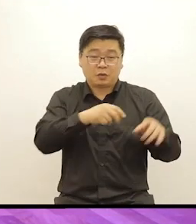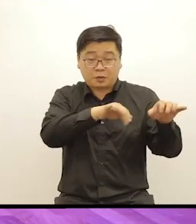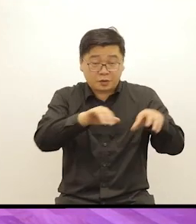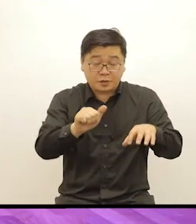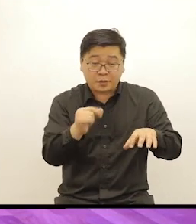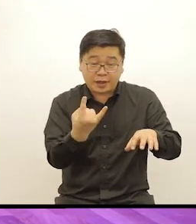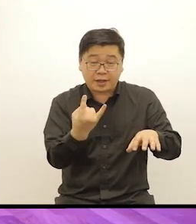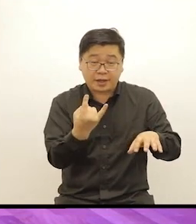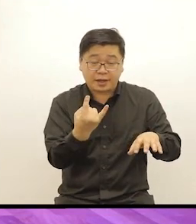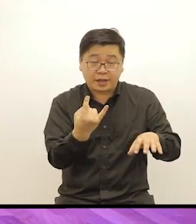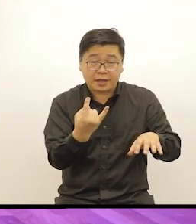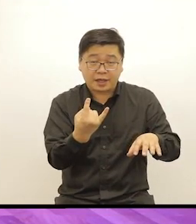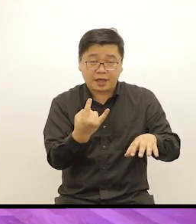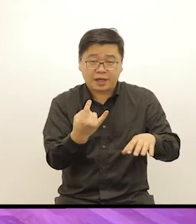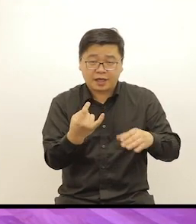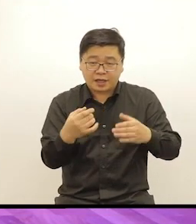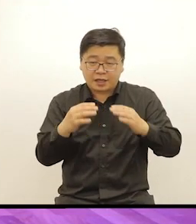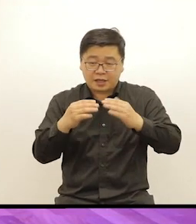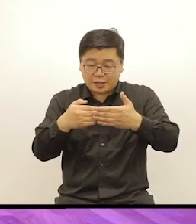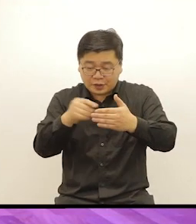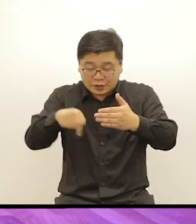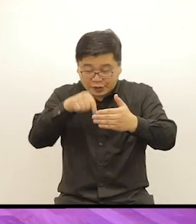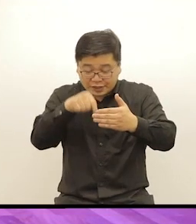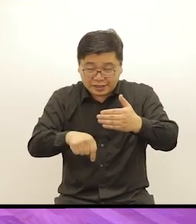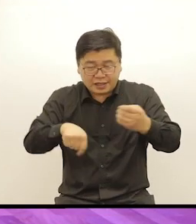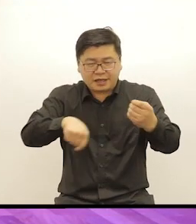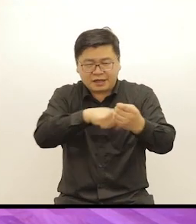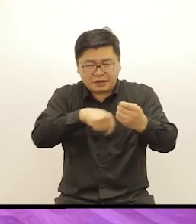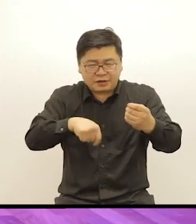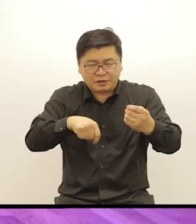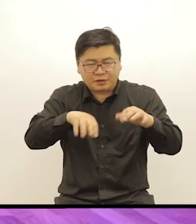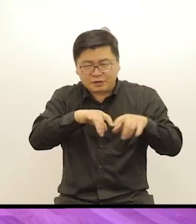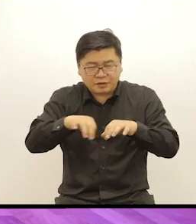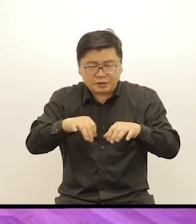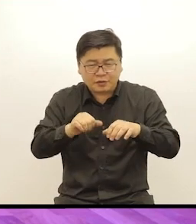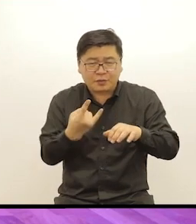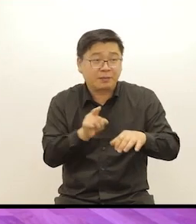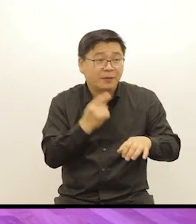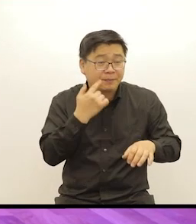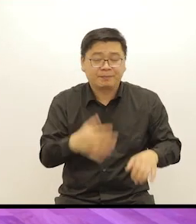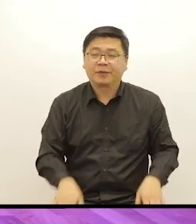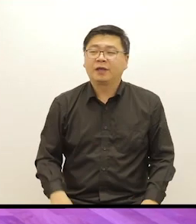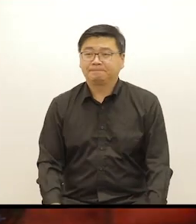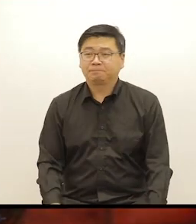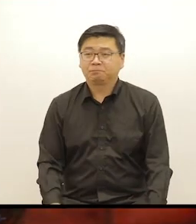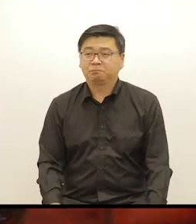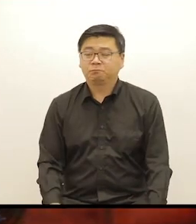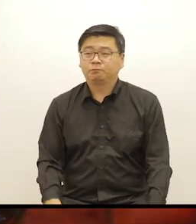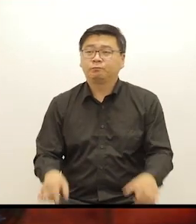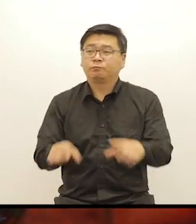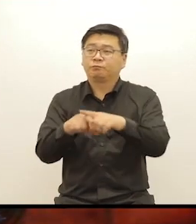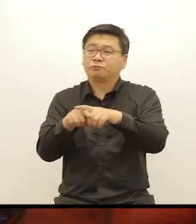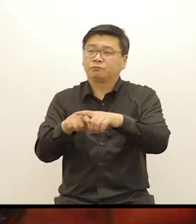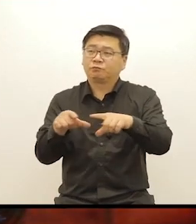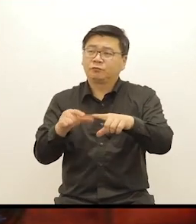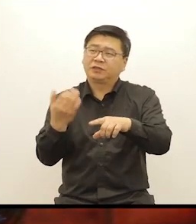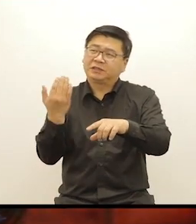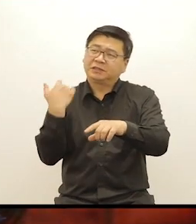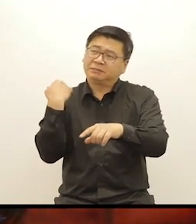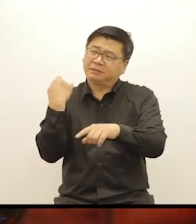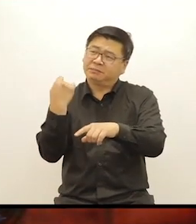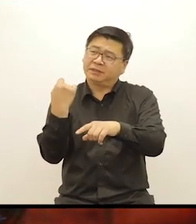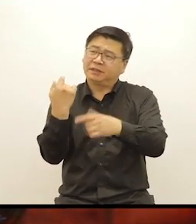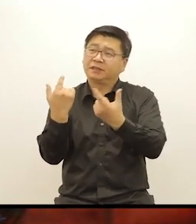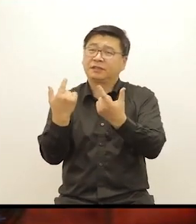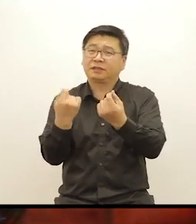계획이 있으십니까? 뭐 독주회 아니면 뭐 실내악 연주회라든지. 보통 평상시 같이